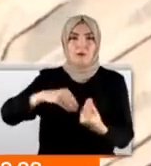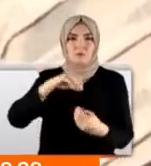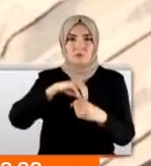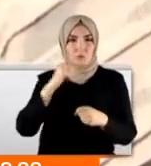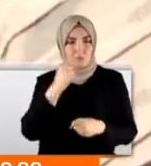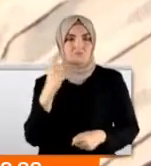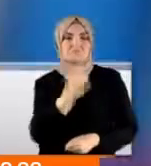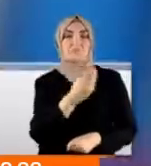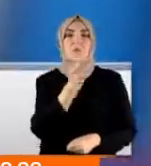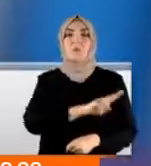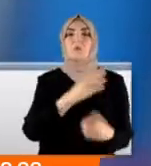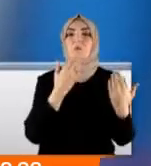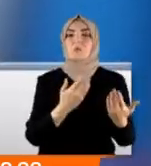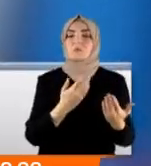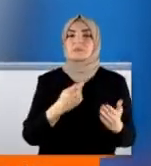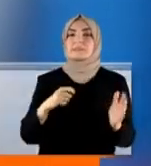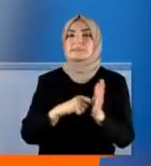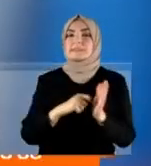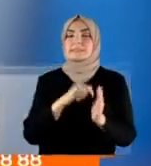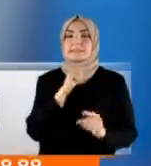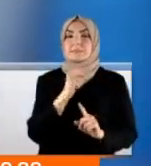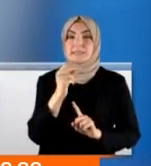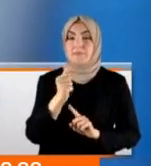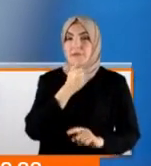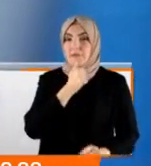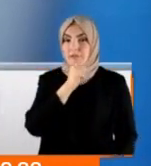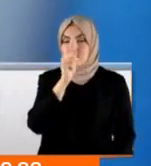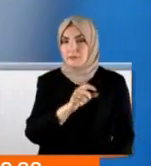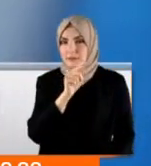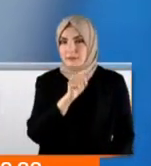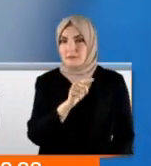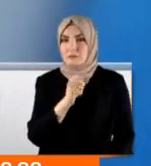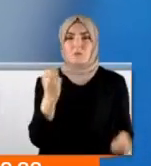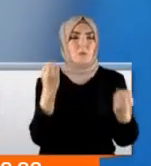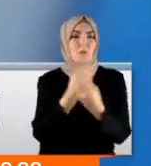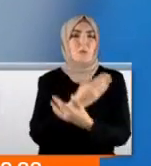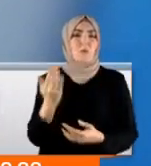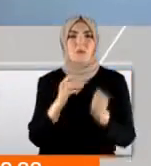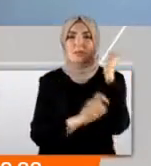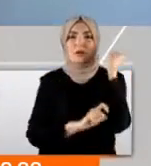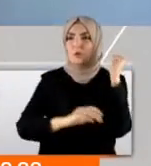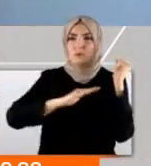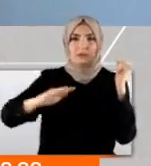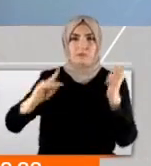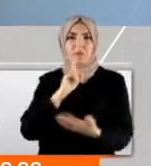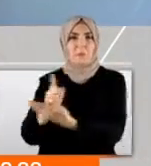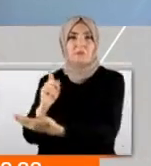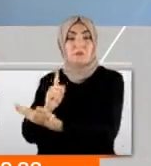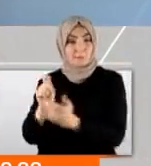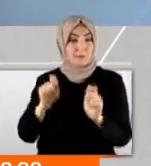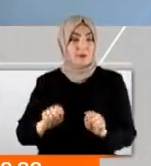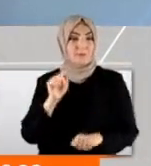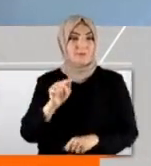PKK'nın sözde elebaşlarından Yılmaz Kod adlı İsmail Sürgeç, onlarca terör saldırısının emrini vermişti. Aranan